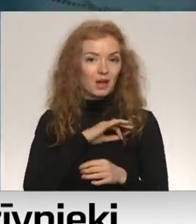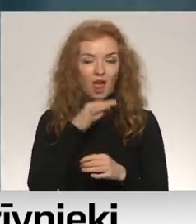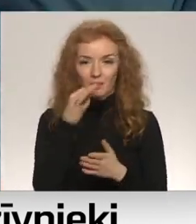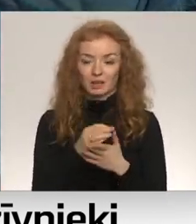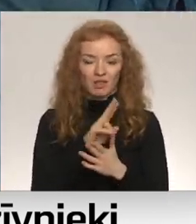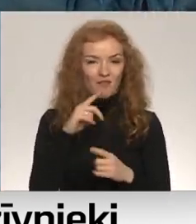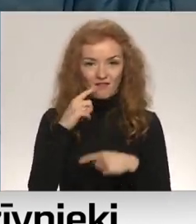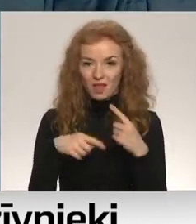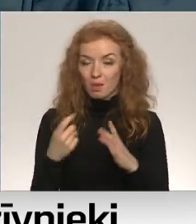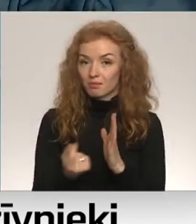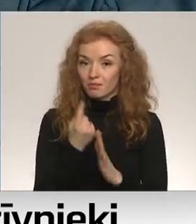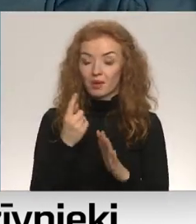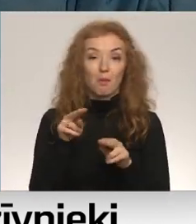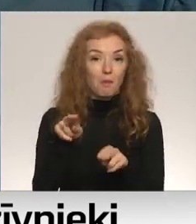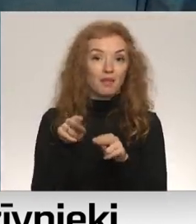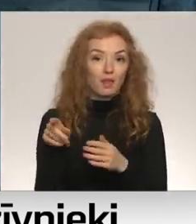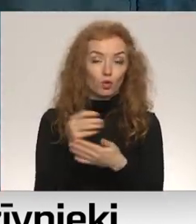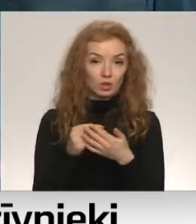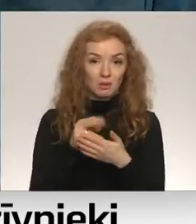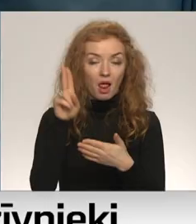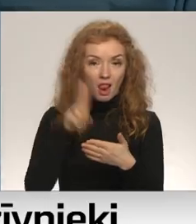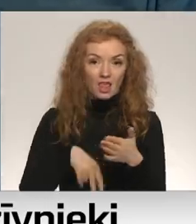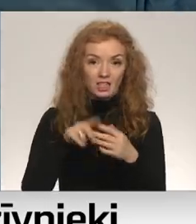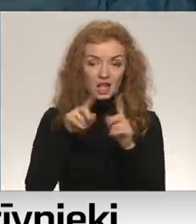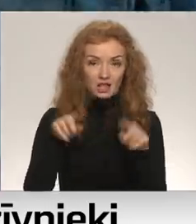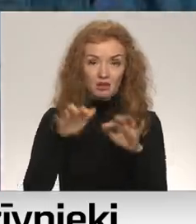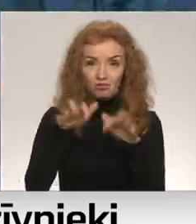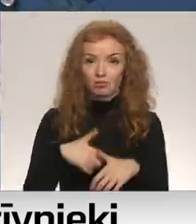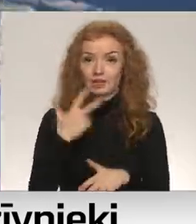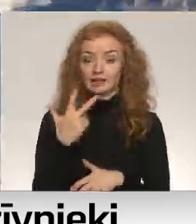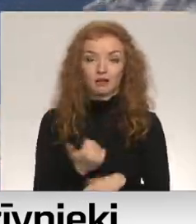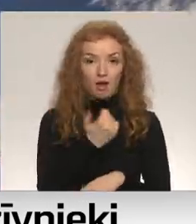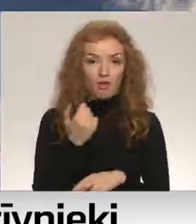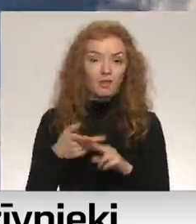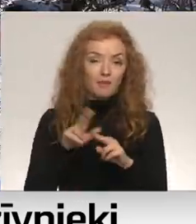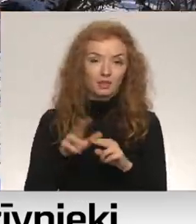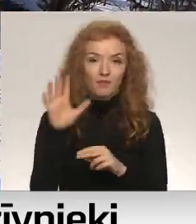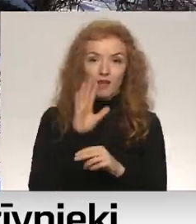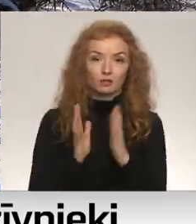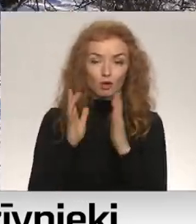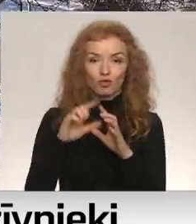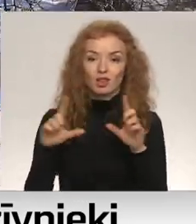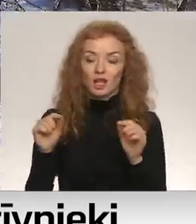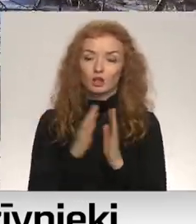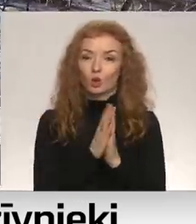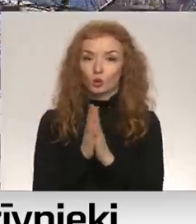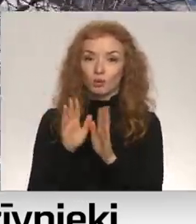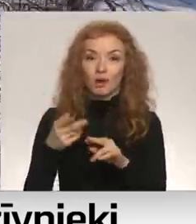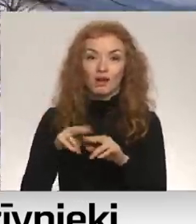atbildības. Medniekam tas var nozīmēt licences atņemšanu uz 3 gadiem, tāpēc Valsts meža dienestā aicina